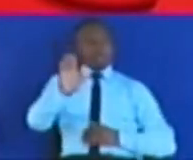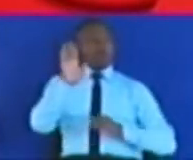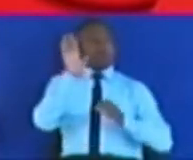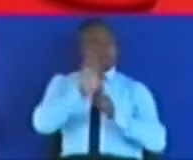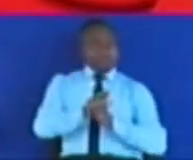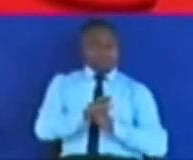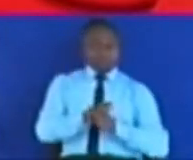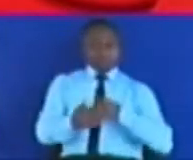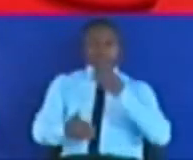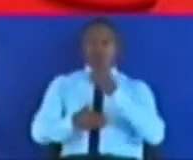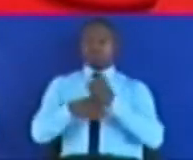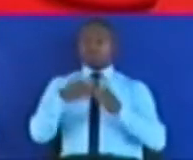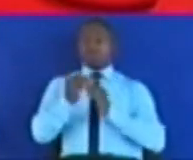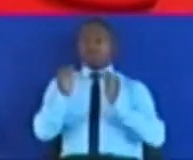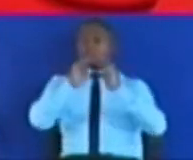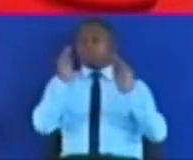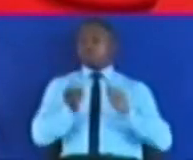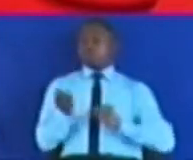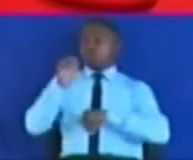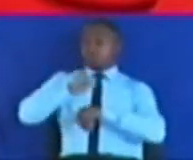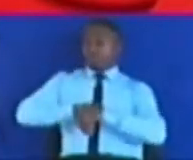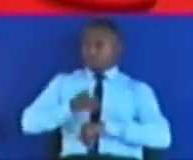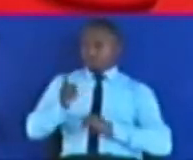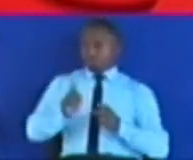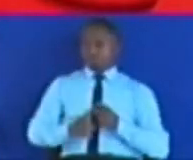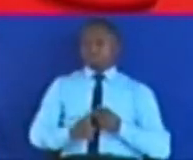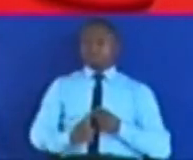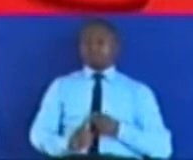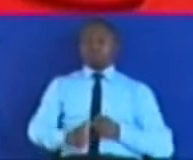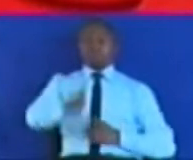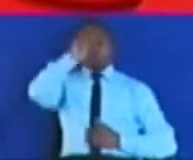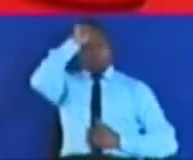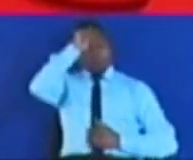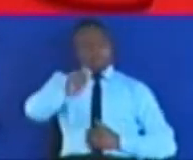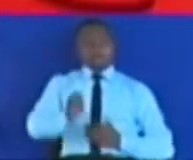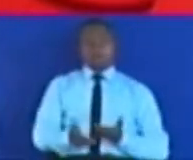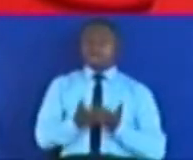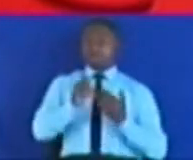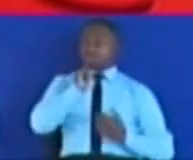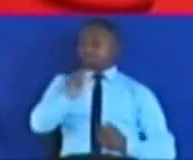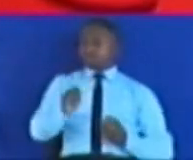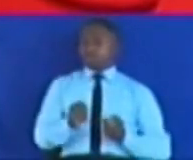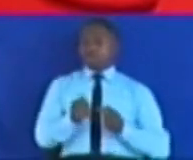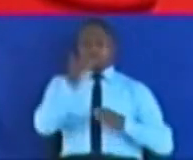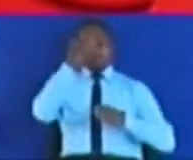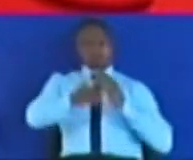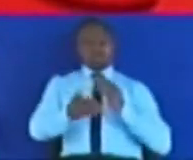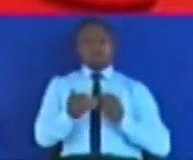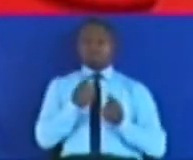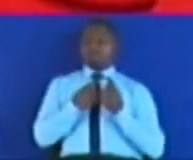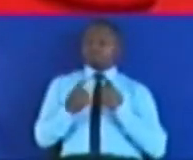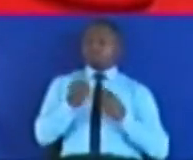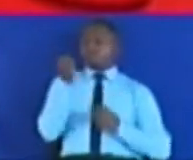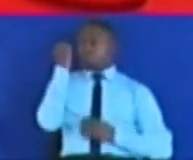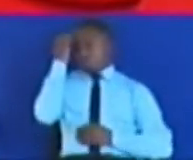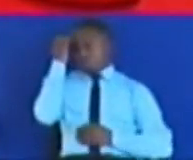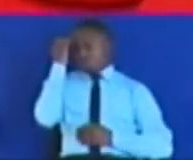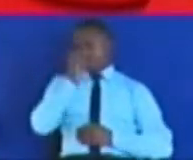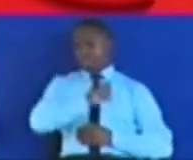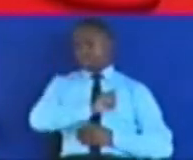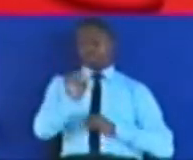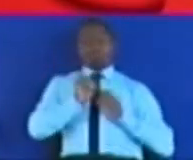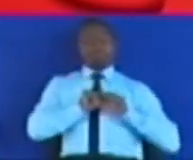nyingi kujenga miundombinu hiyo. Mheshimiwa Naibu Spika, mwisho nitapenda kuzungumzia swala la magonjwa